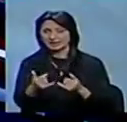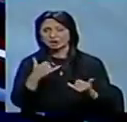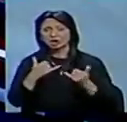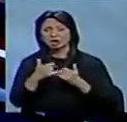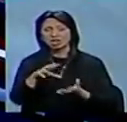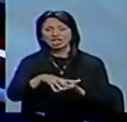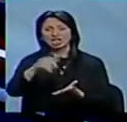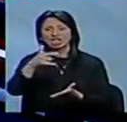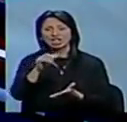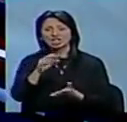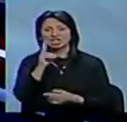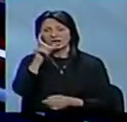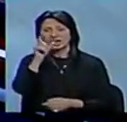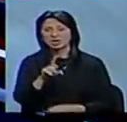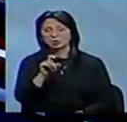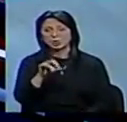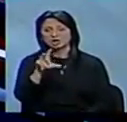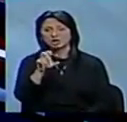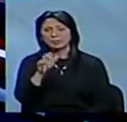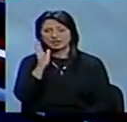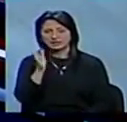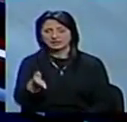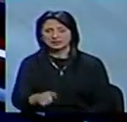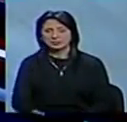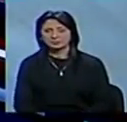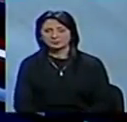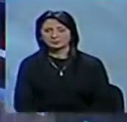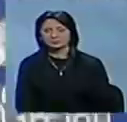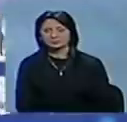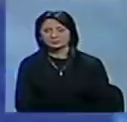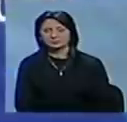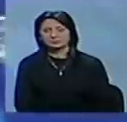Ჩვენი სტუმარი გირჩის მიერ წარდგენილი კანდიდატი ზურა ჯაფარიძე იქნება.